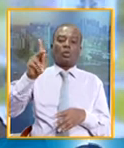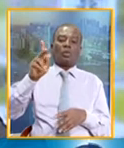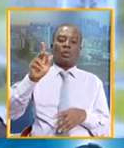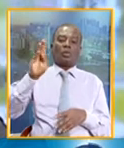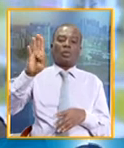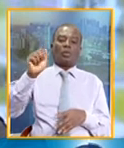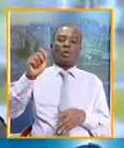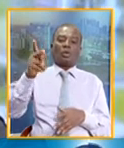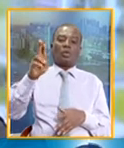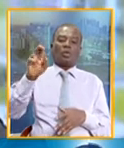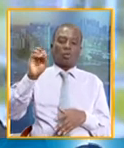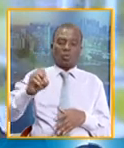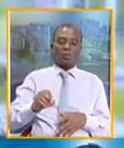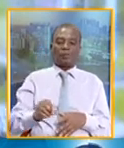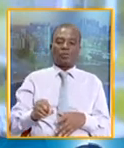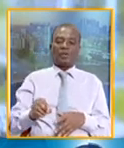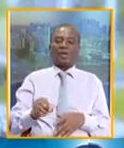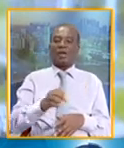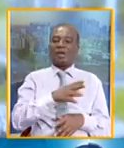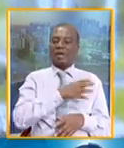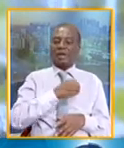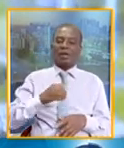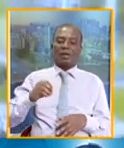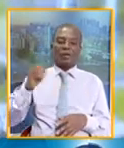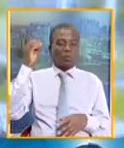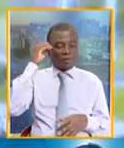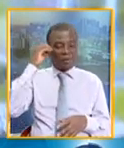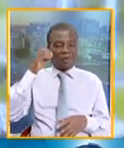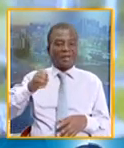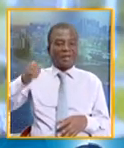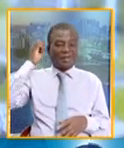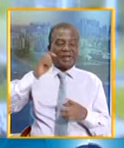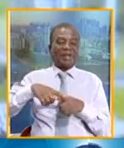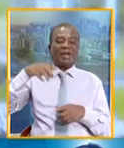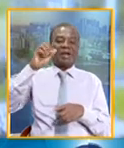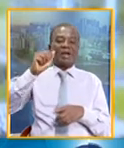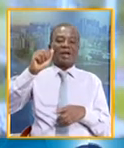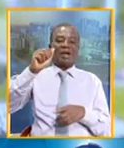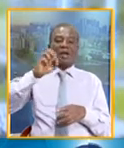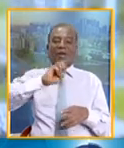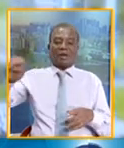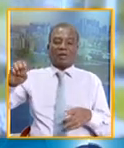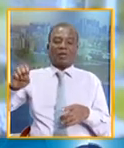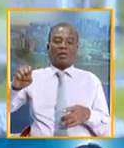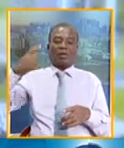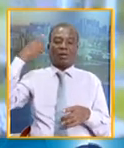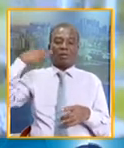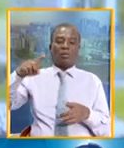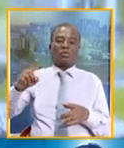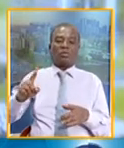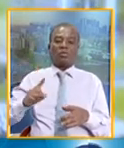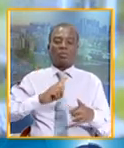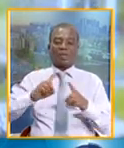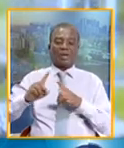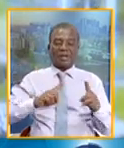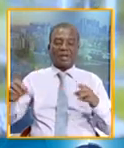le Rassemblement des Oufouettistes pour la démocratie et la paix, Alassane Ouattara, était à Bangourou. Il a rencontré les rois et chefs traditionnels de l'indigné